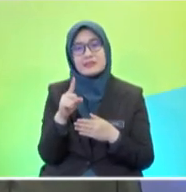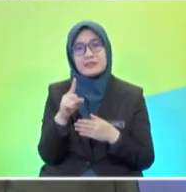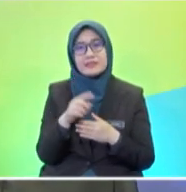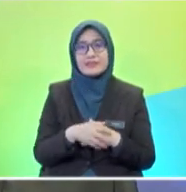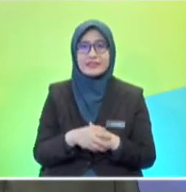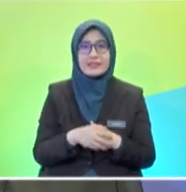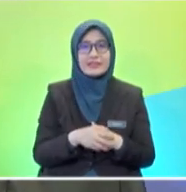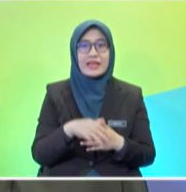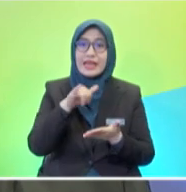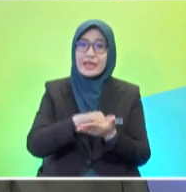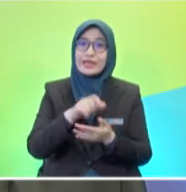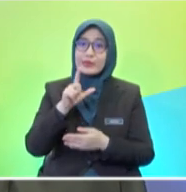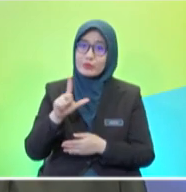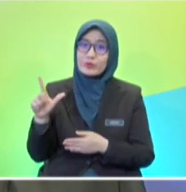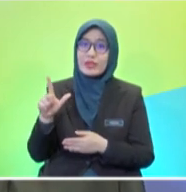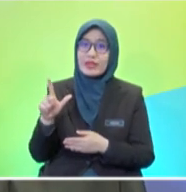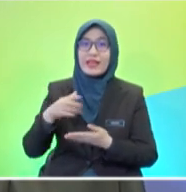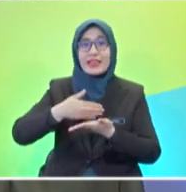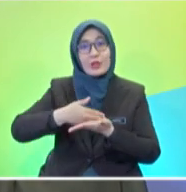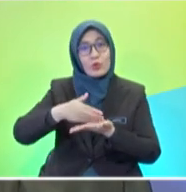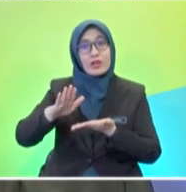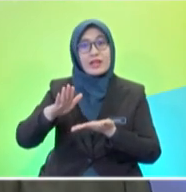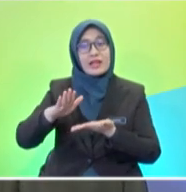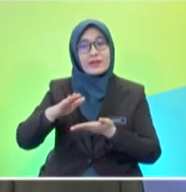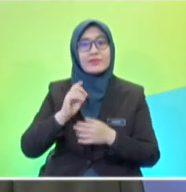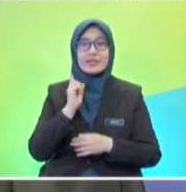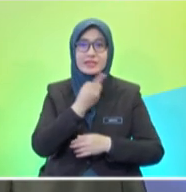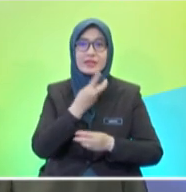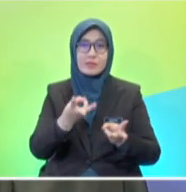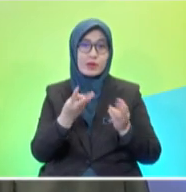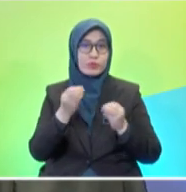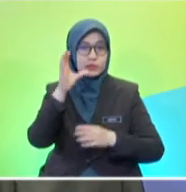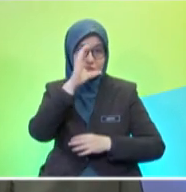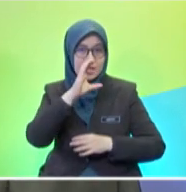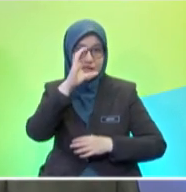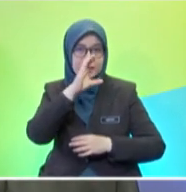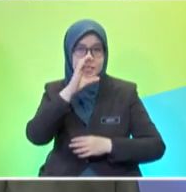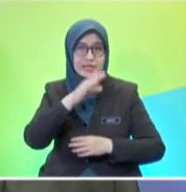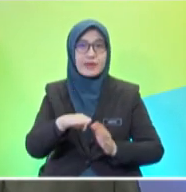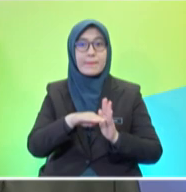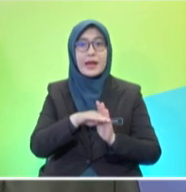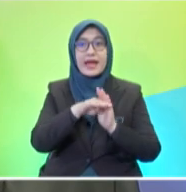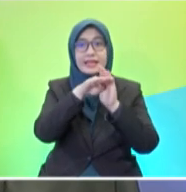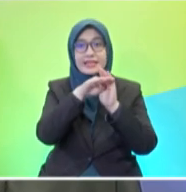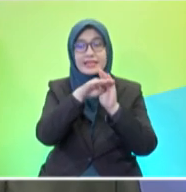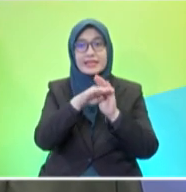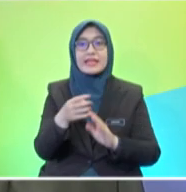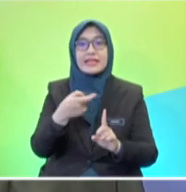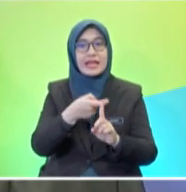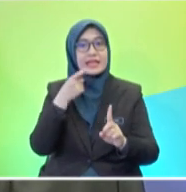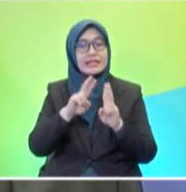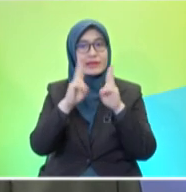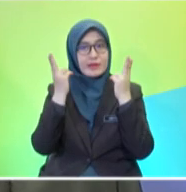mencari Baki daripada himpunan objek yang kita keluarkan tuh jadi tadi